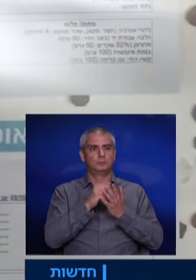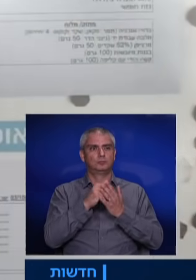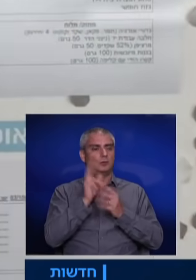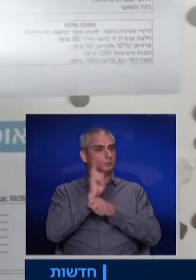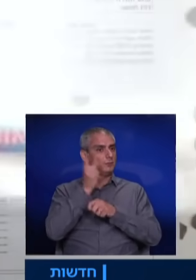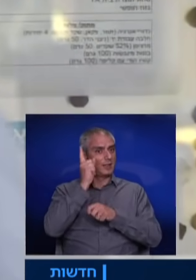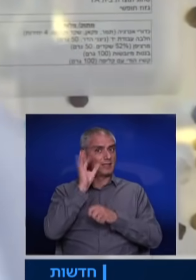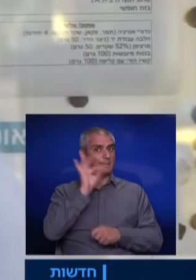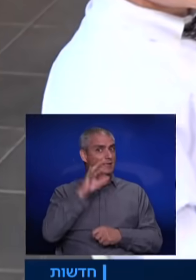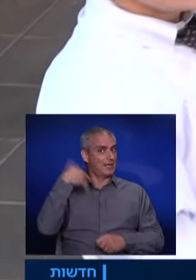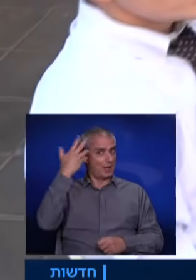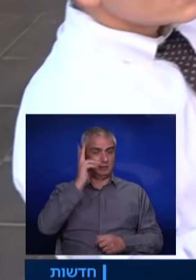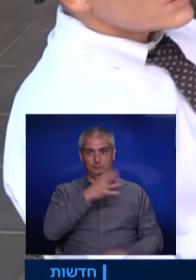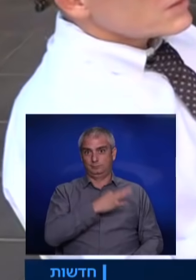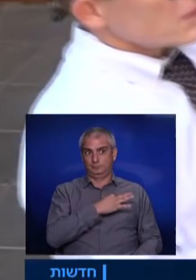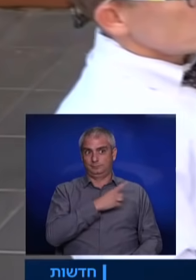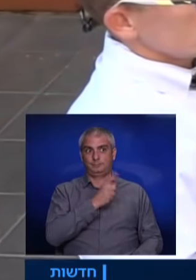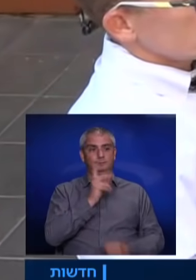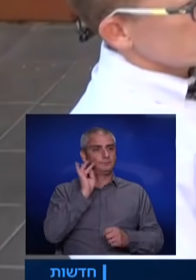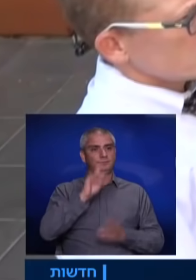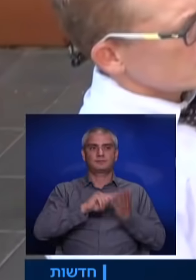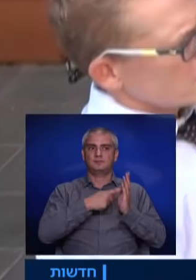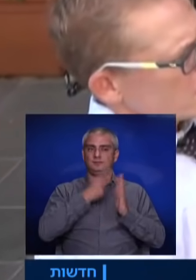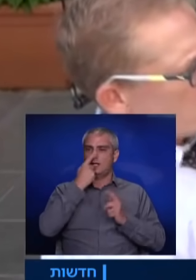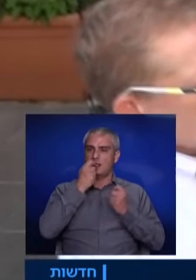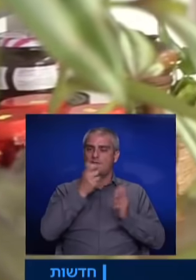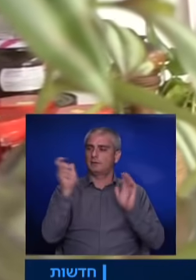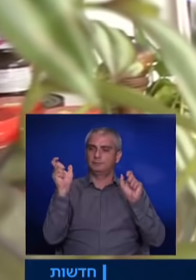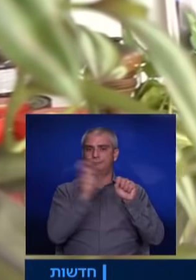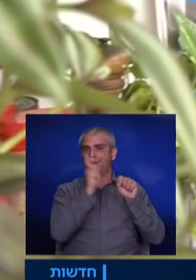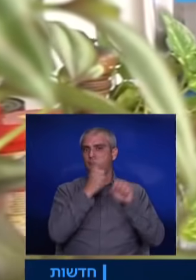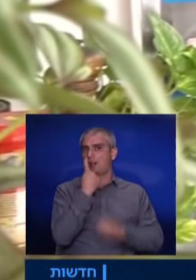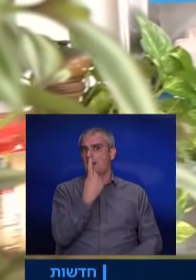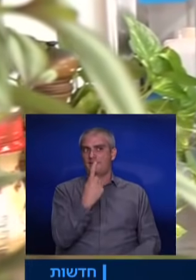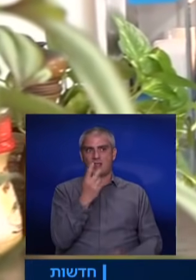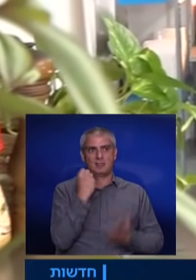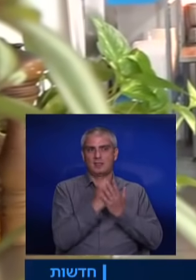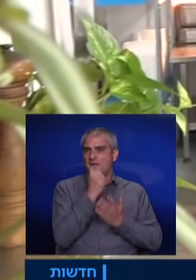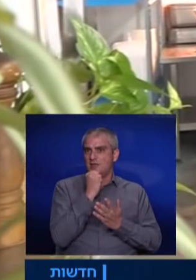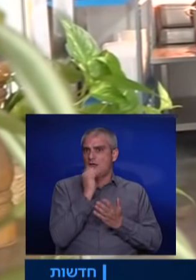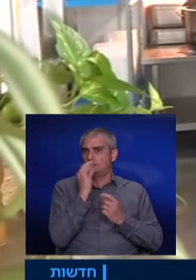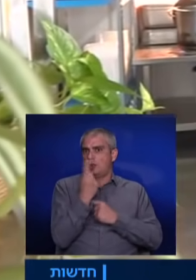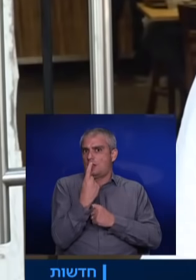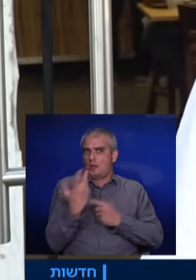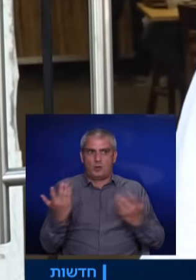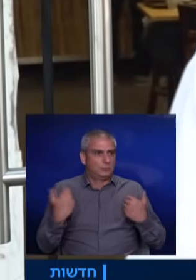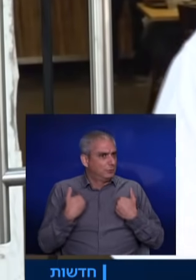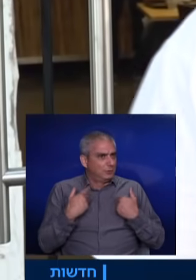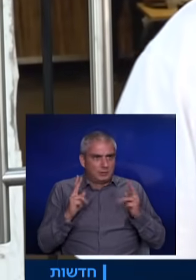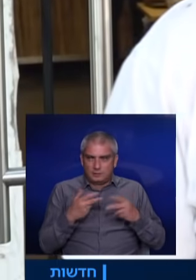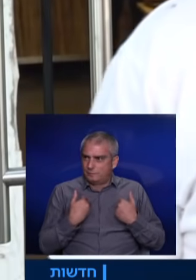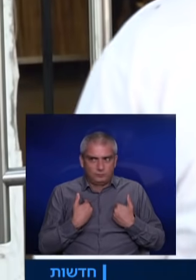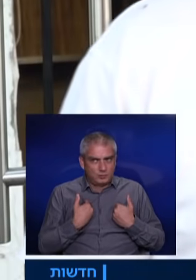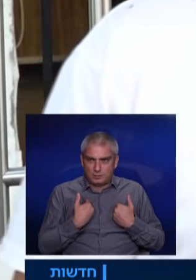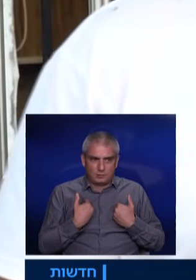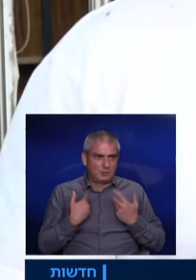על הפגיעה הצפויה בהם, ויוצאים נגד הכוונה לחייב אותם לסרוק בעצמם את התו הירוק של הלקוחות. אין לי את האפשרות,